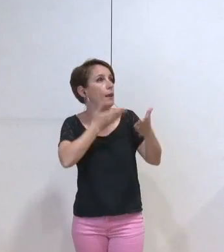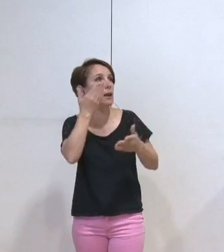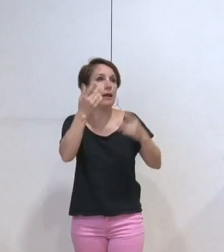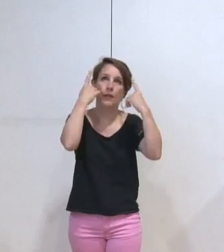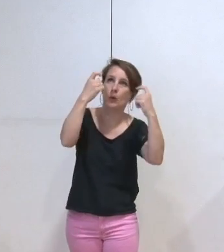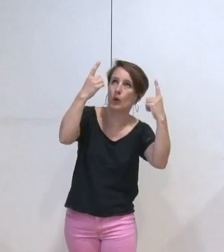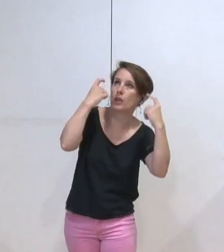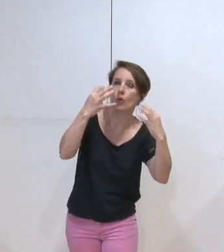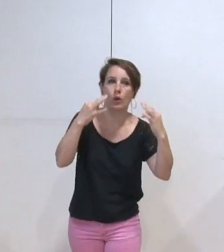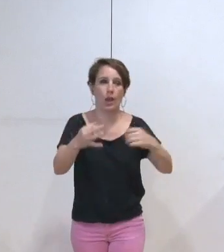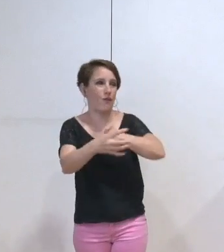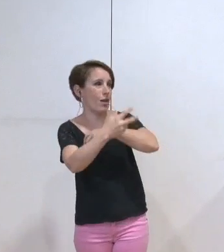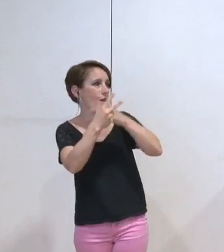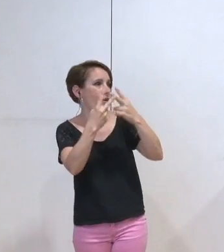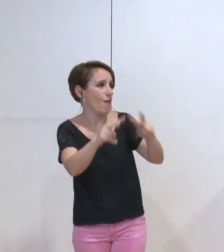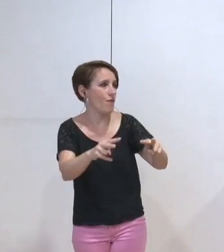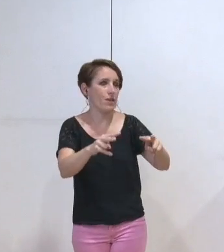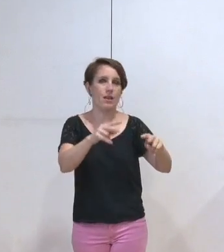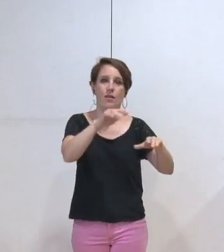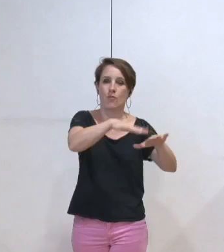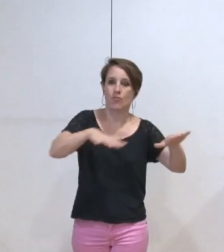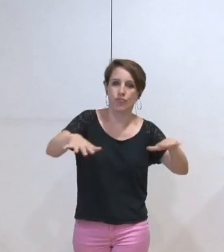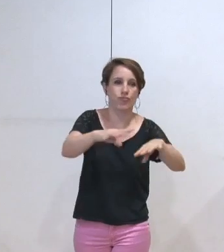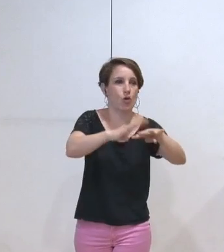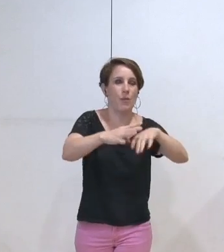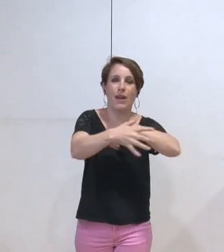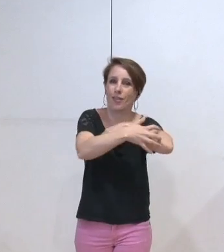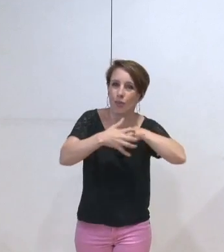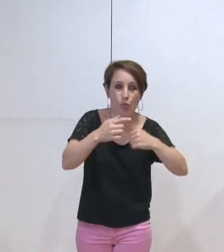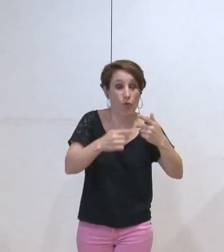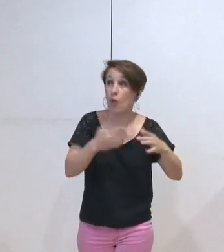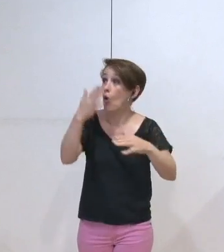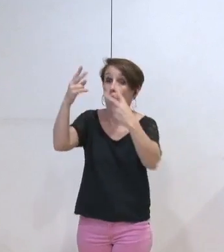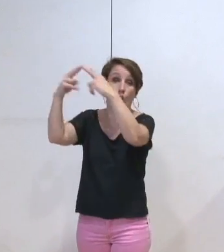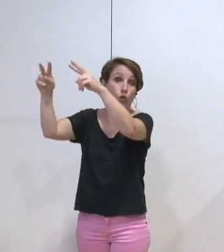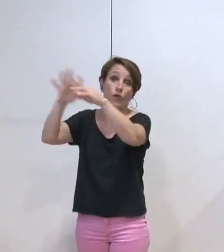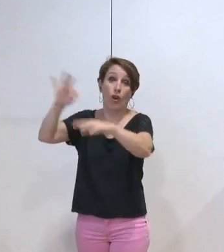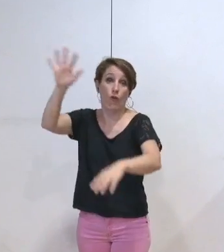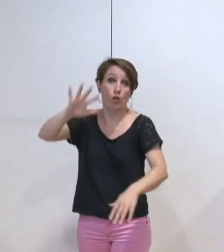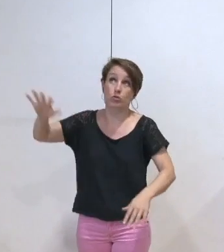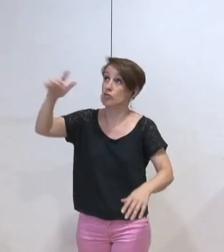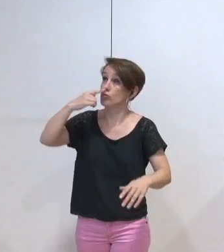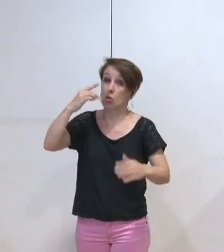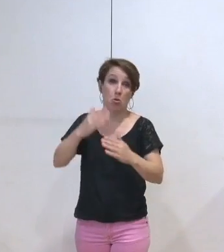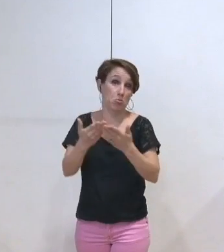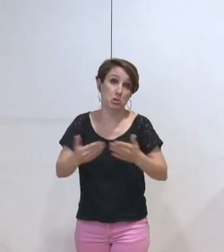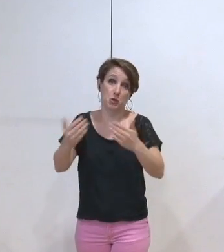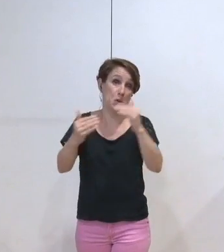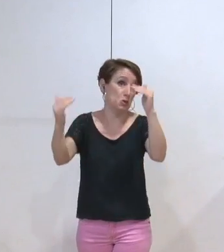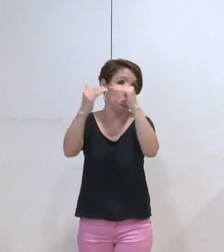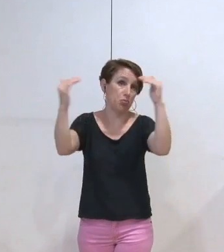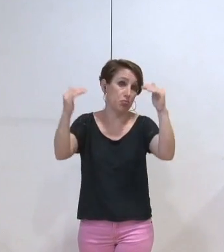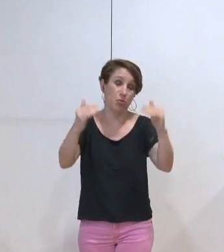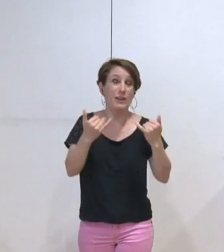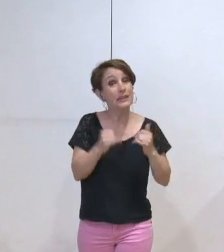pauvreté dans les grands ensembles urbains et Greno n'y échappe pas pas plus que les autres elle est pas dans une situation plus difficile que d'autres grandes villes de France il faut se méfier de